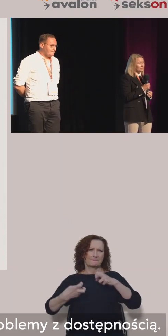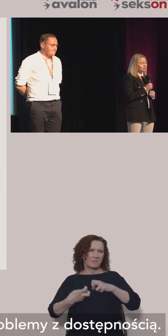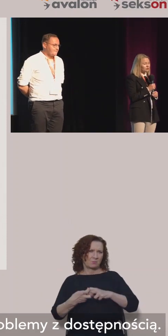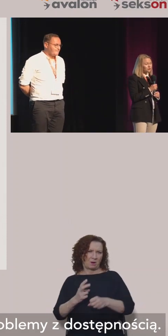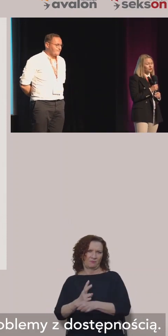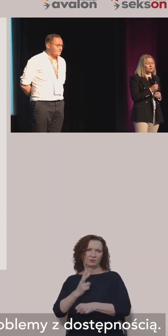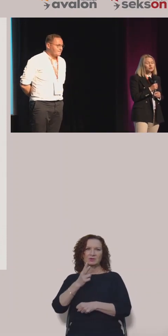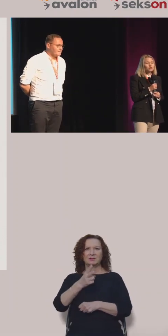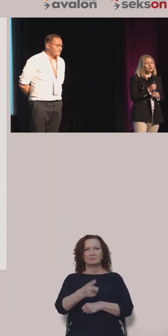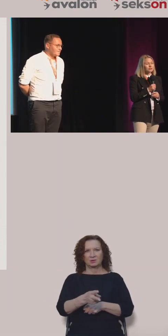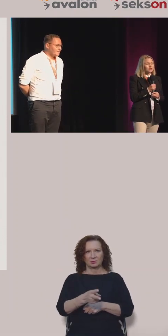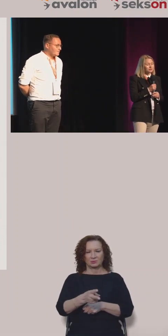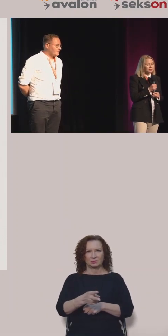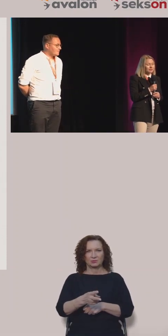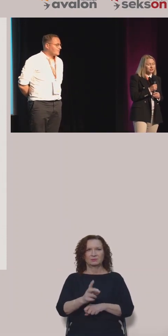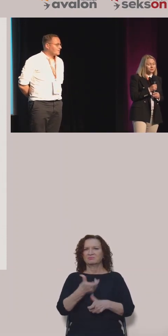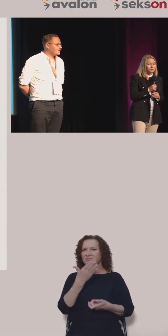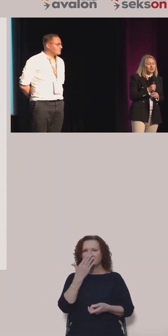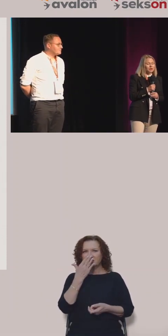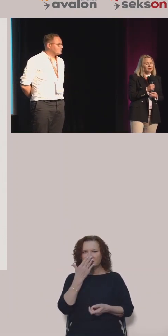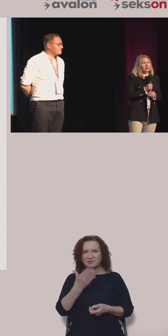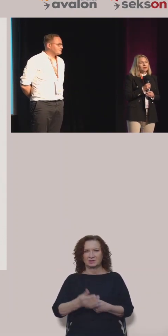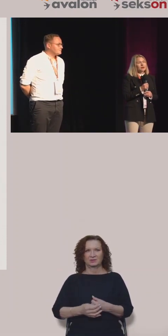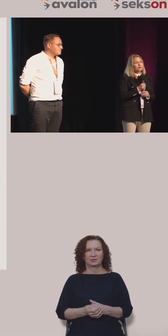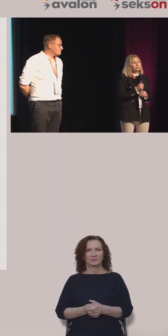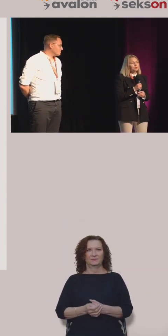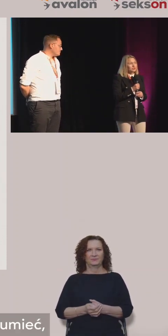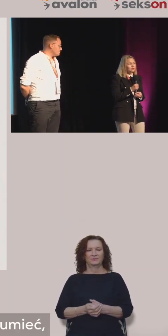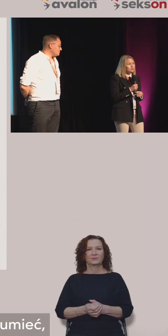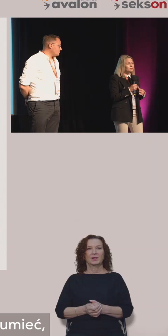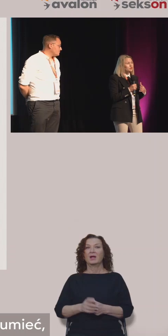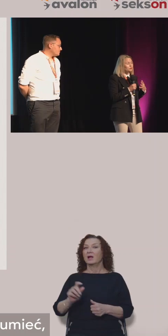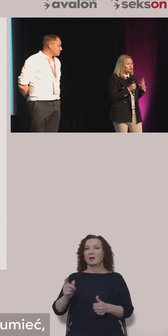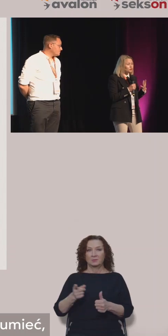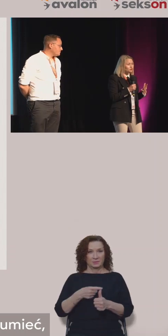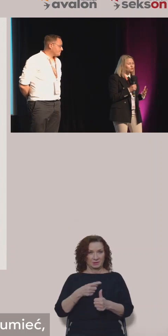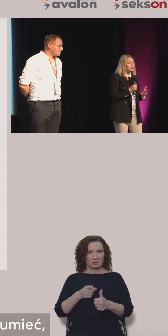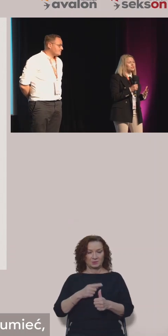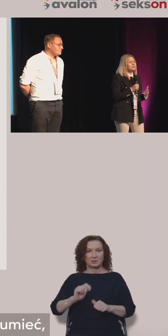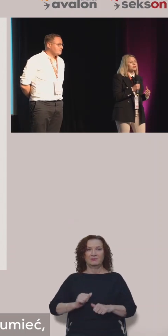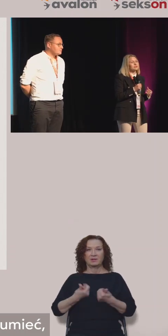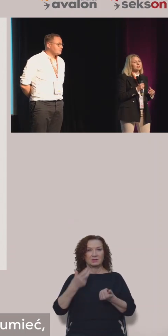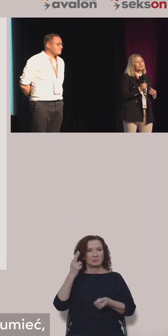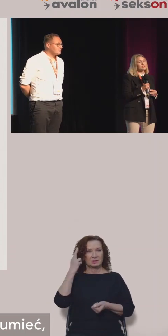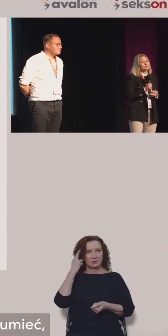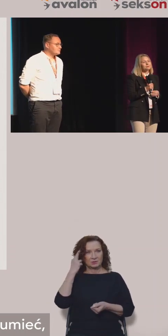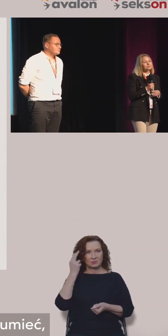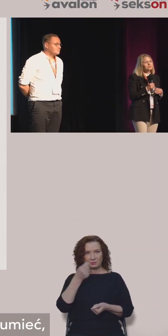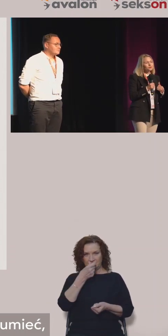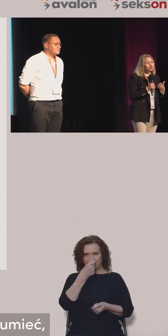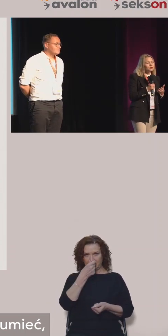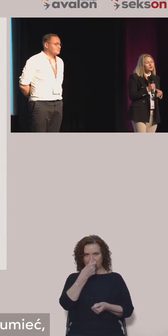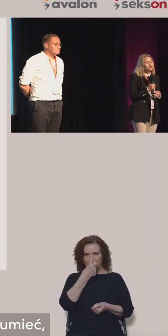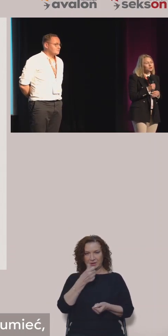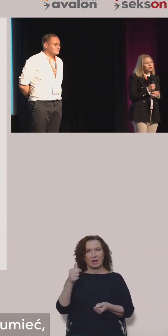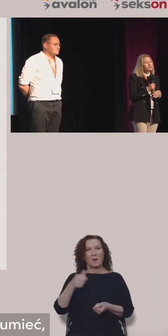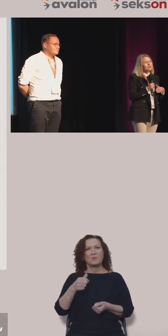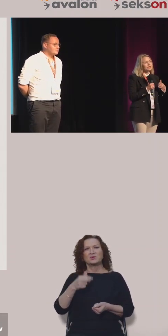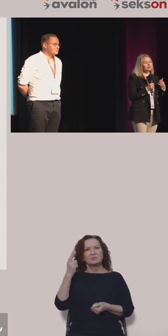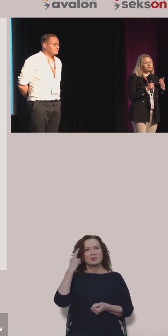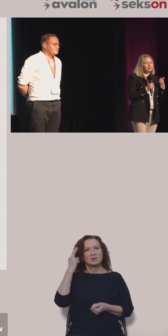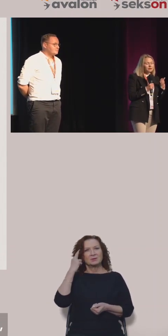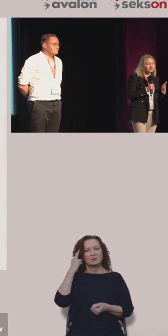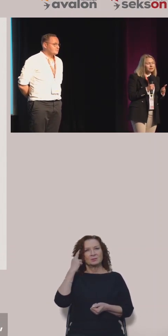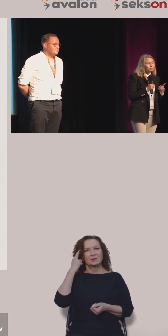z dostępnością. Co to konkretnie oznacza? Przede wszystkim, żeby to zrozumieć, musimy zrozumieć,